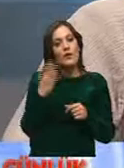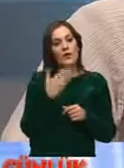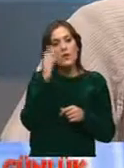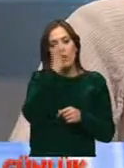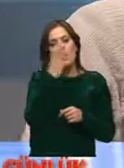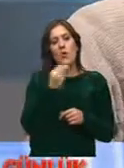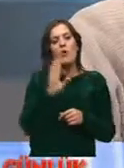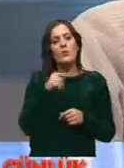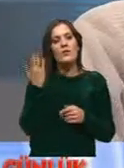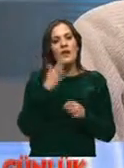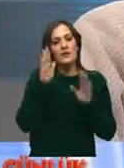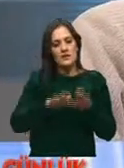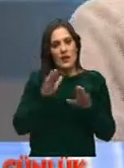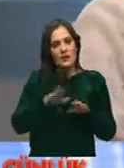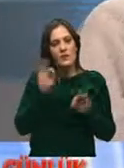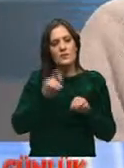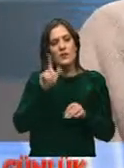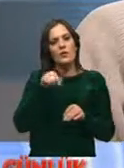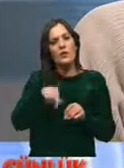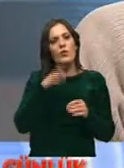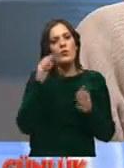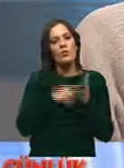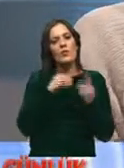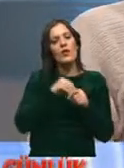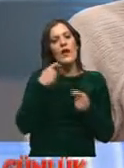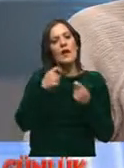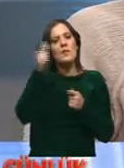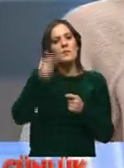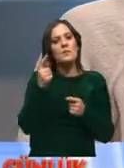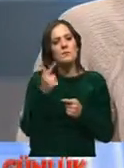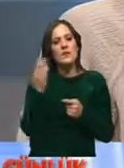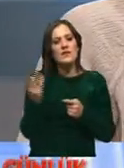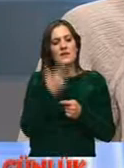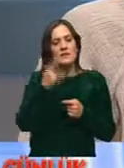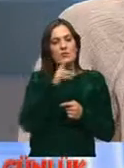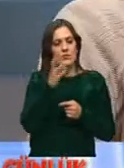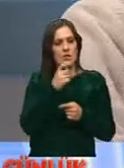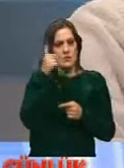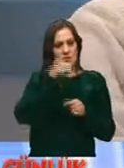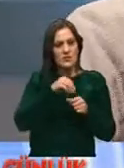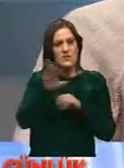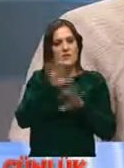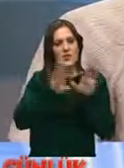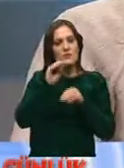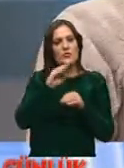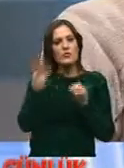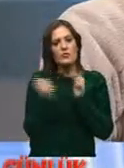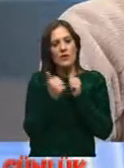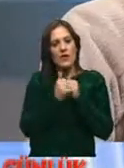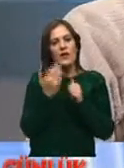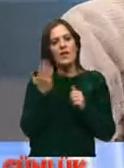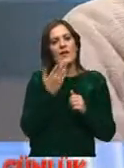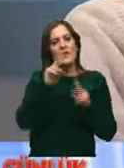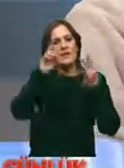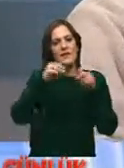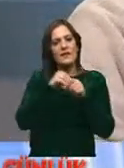Yani daha sakin başlamak lazım. İşte o noktada belki eğitimciler biraz hızlı sonuç almak için seçilmiş çocuklarla ya da işte